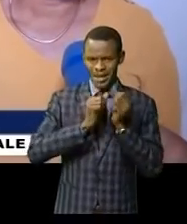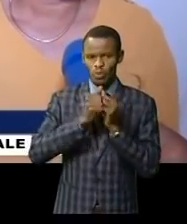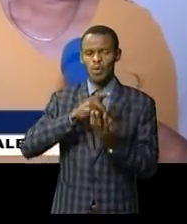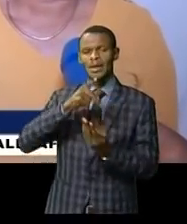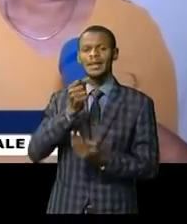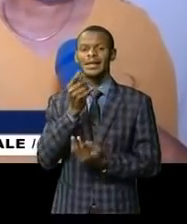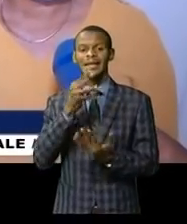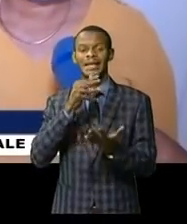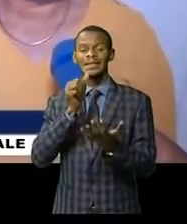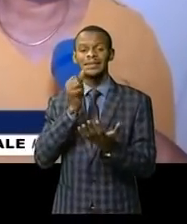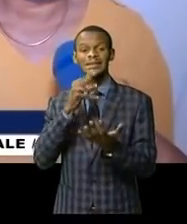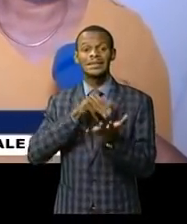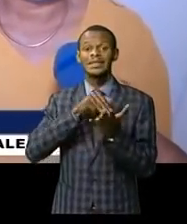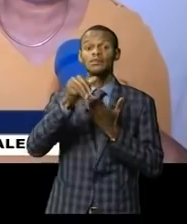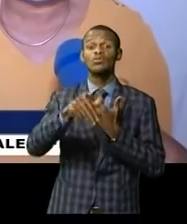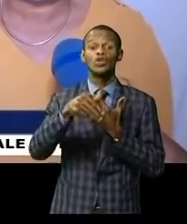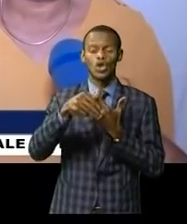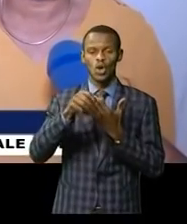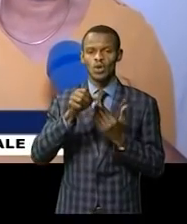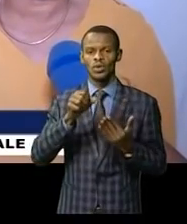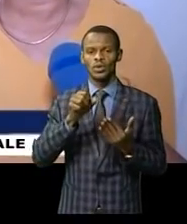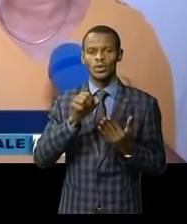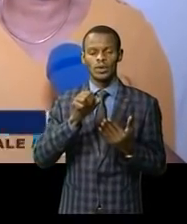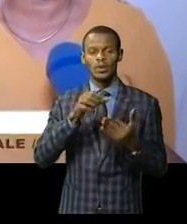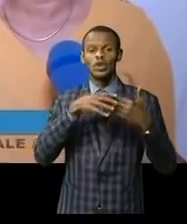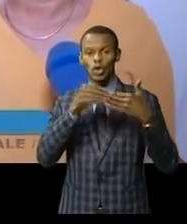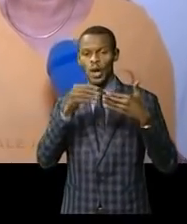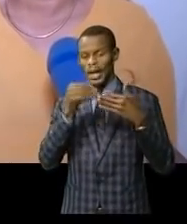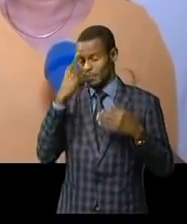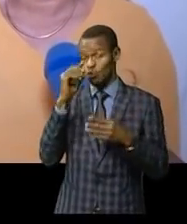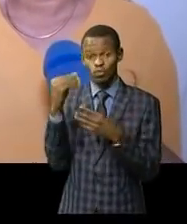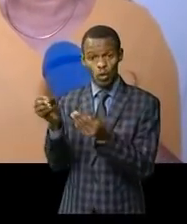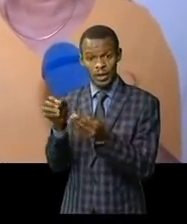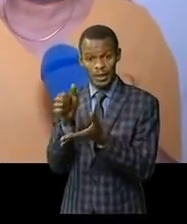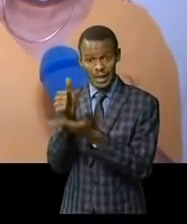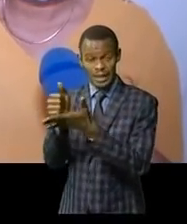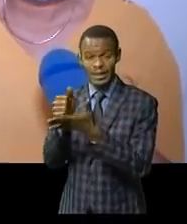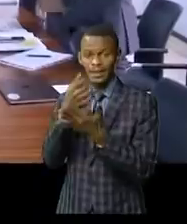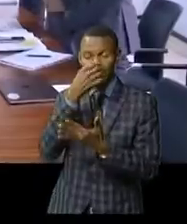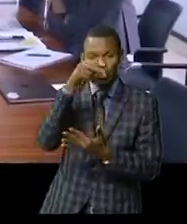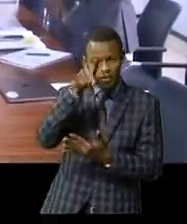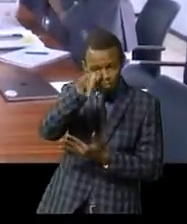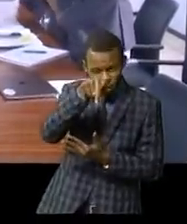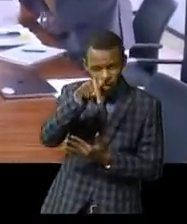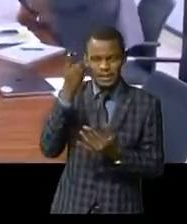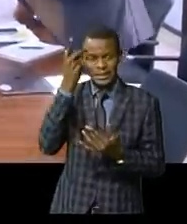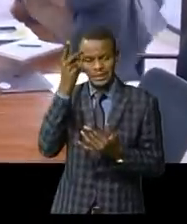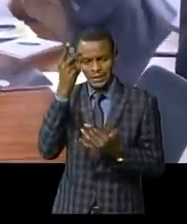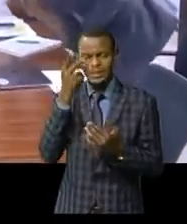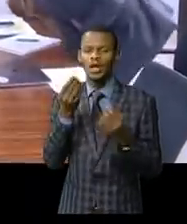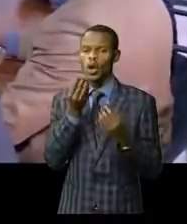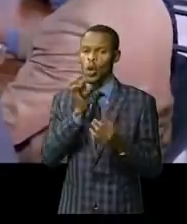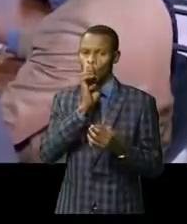œuvre démarrera très prochainement et il s'agit d'augmenter la production de l'eau dans cette région. Avec la délégation